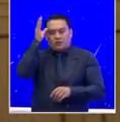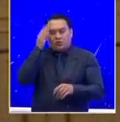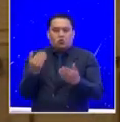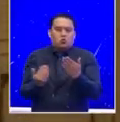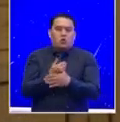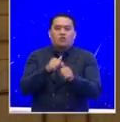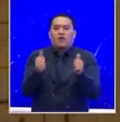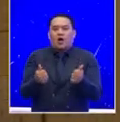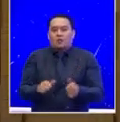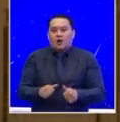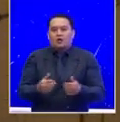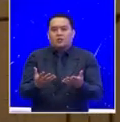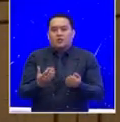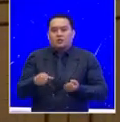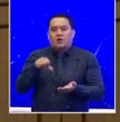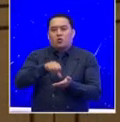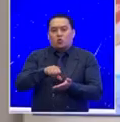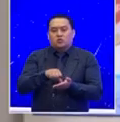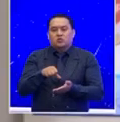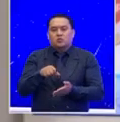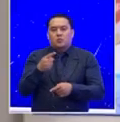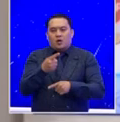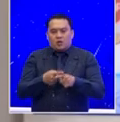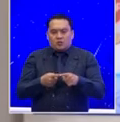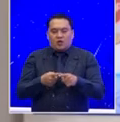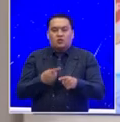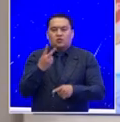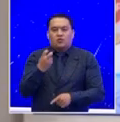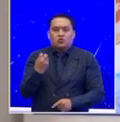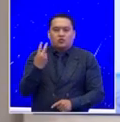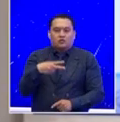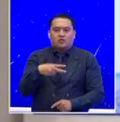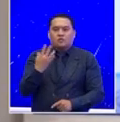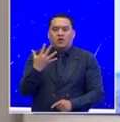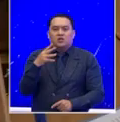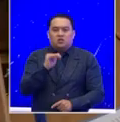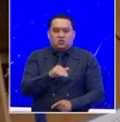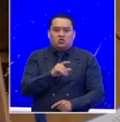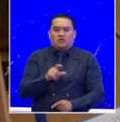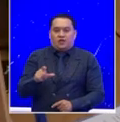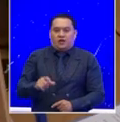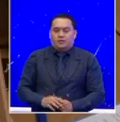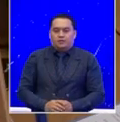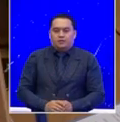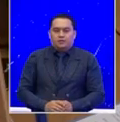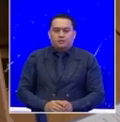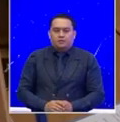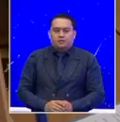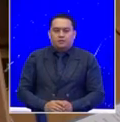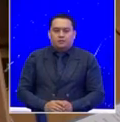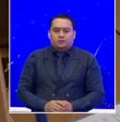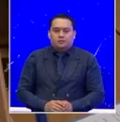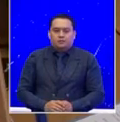нового формата принимают участие чуть больше половины, а это более 225 тысяч человек. То есть, вот теперь, Матвей,